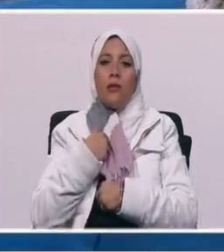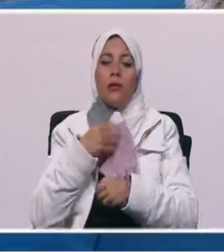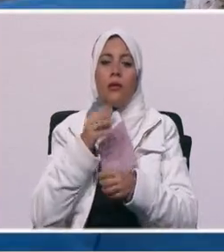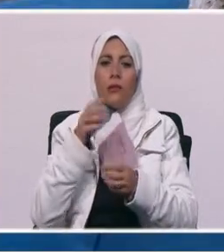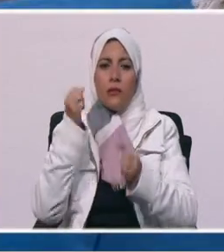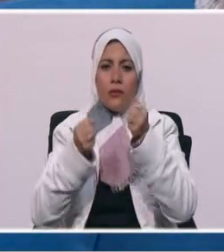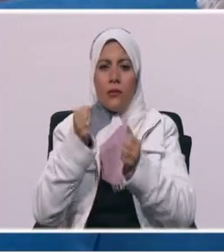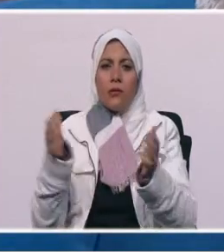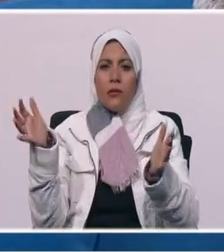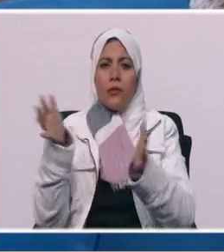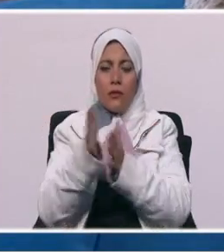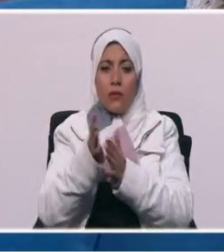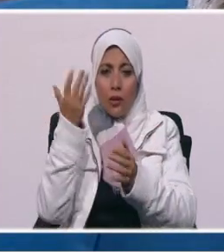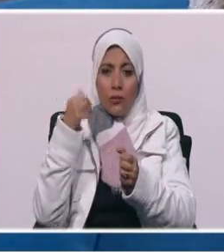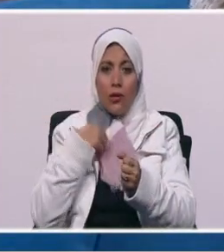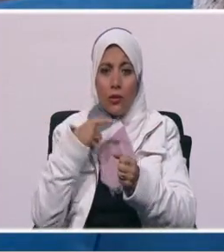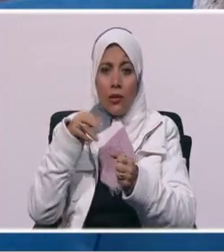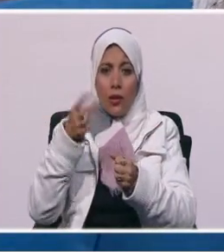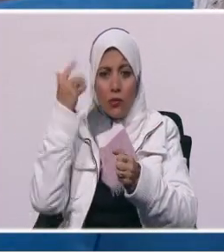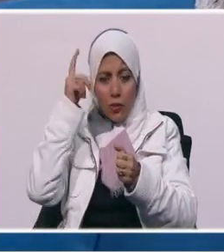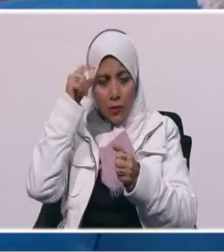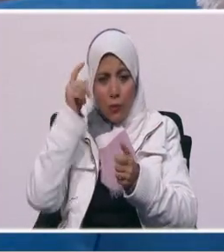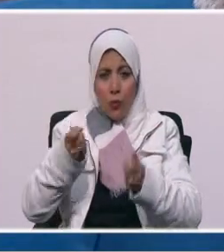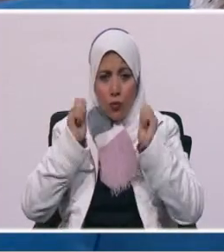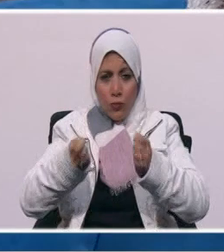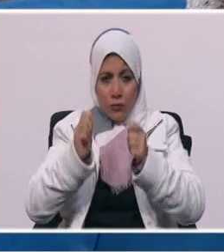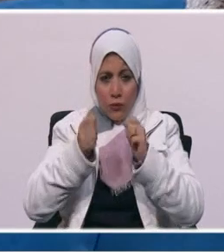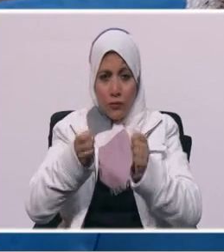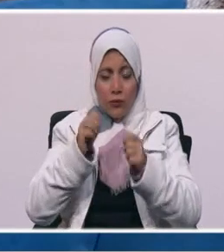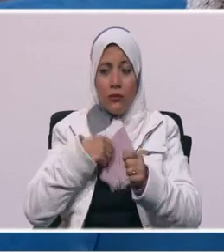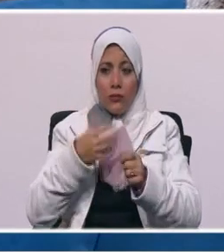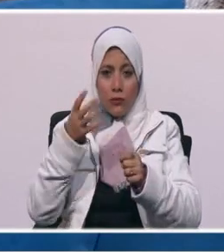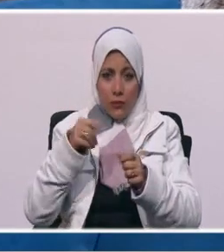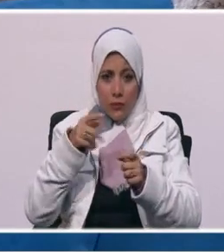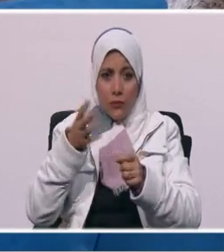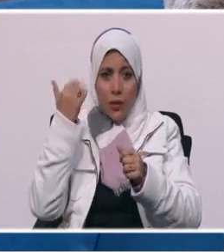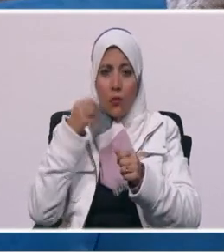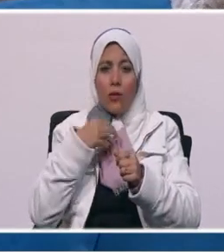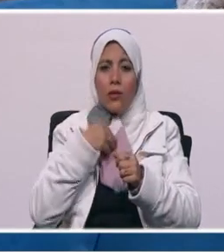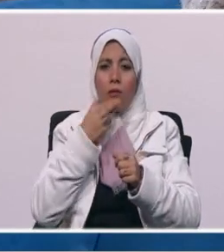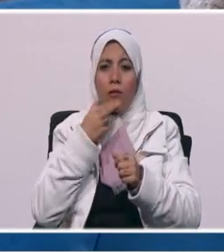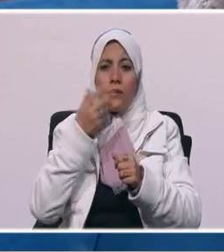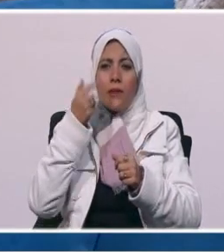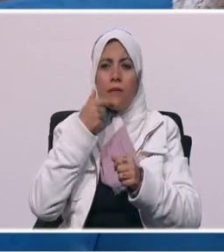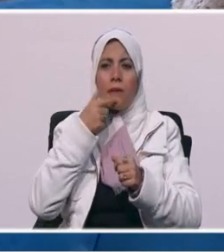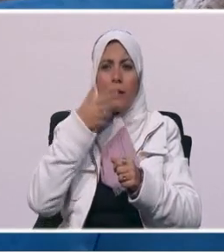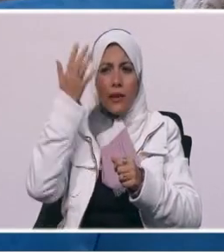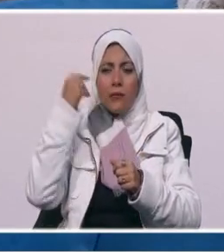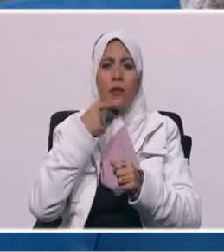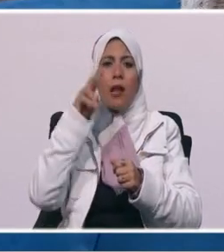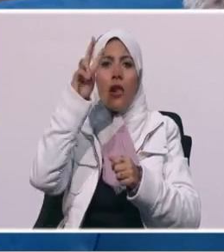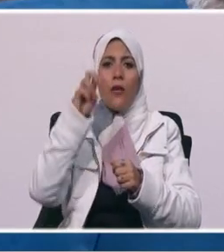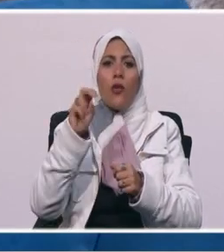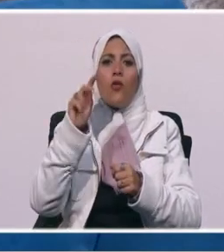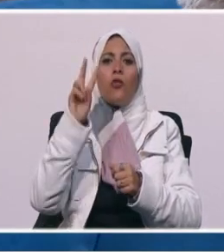حادثة لظهري حصلت، كنت انا بركب حصان من زمان، من ايام لما قابلت سلوم حداد في تونس سنة